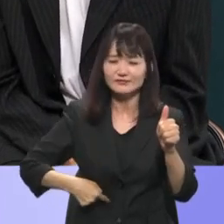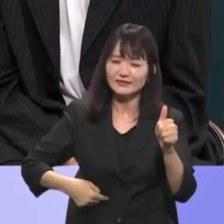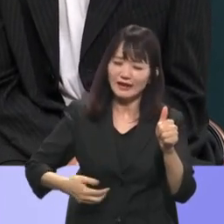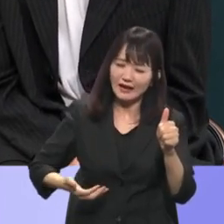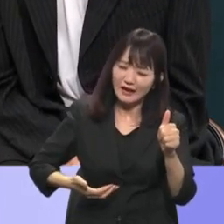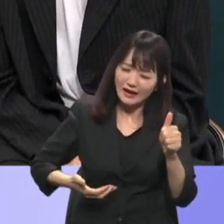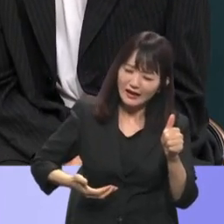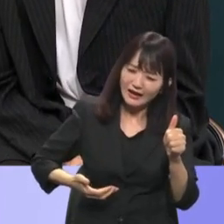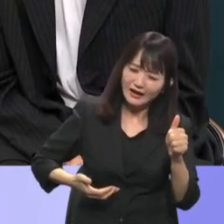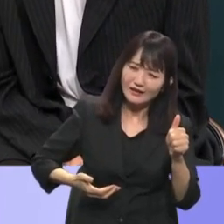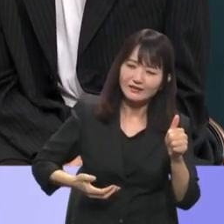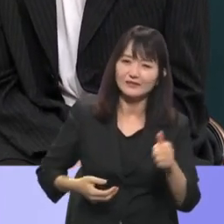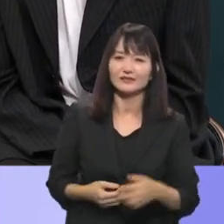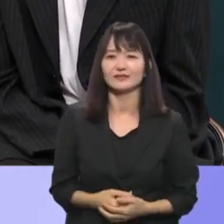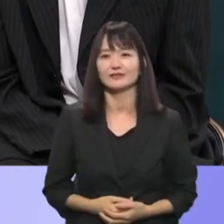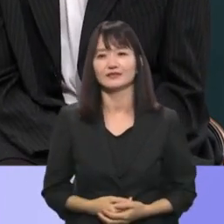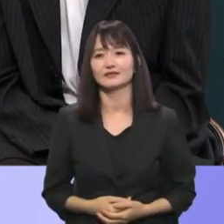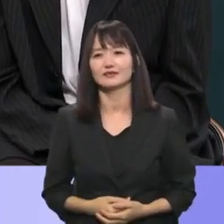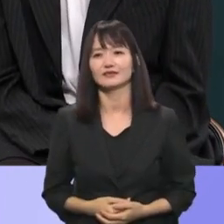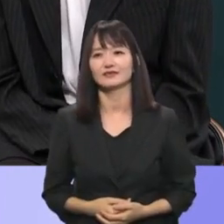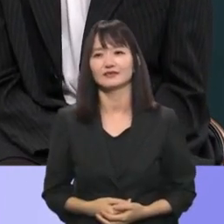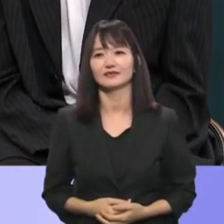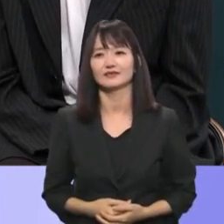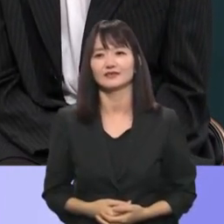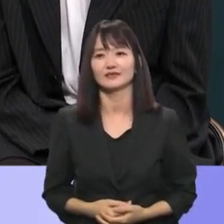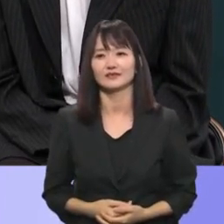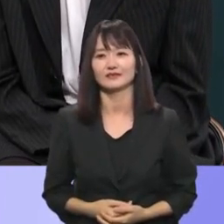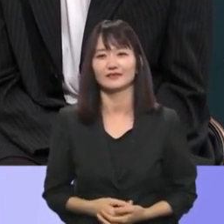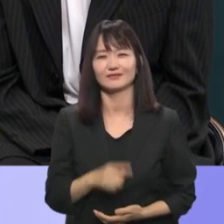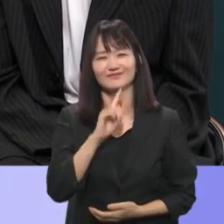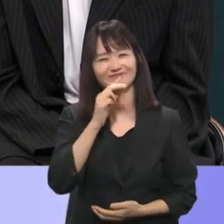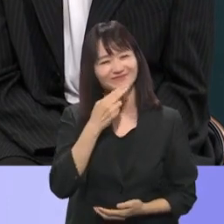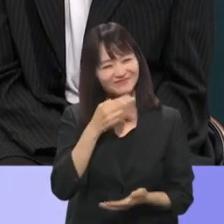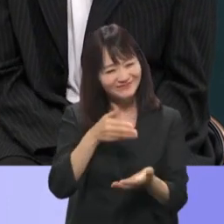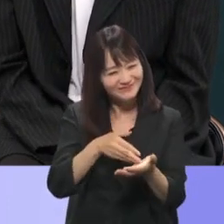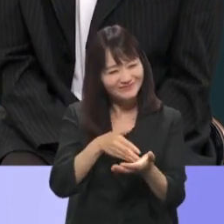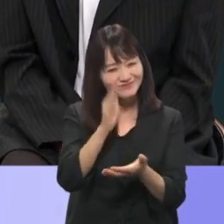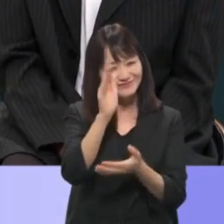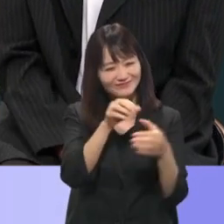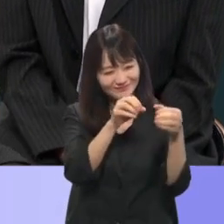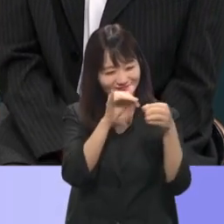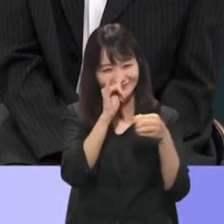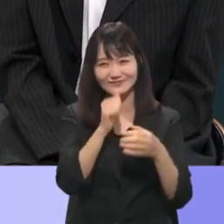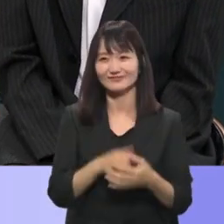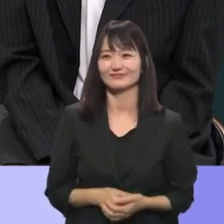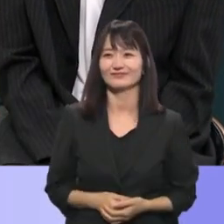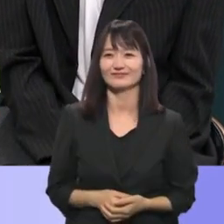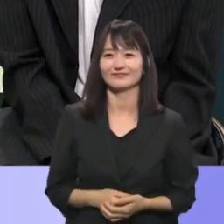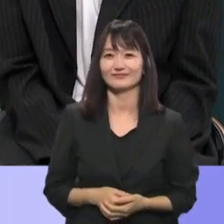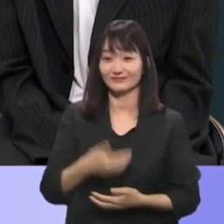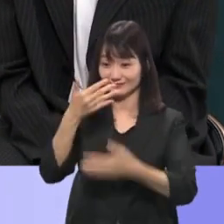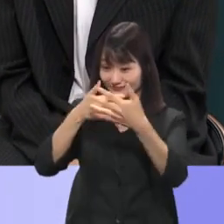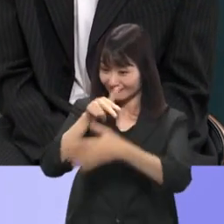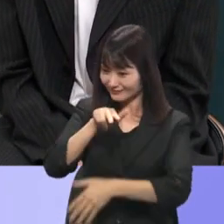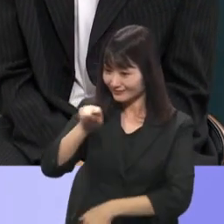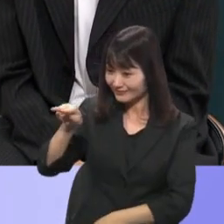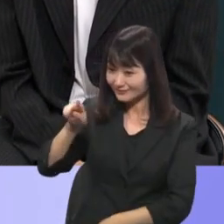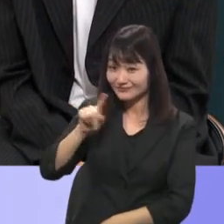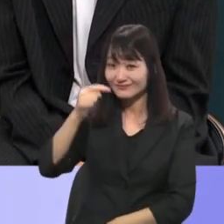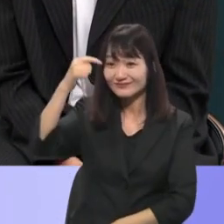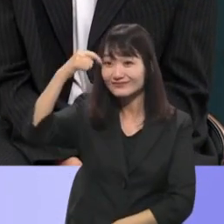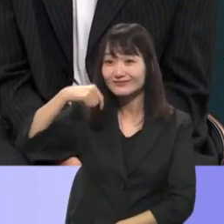소리가나요 막 이런 얘기도 하고 물론 뉴스의 이야기도 합니다 아 그리고 이거 보셨을 때 조금 어떤 느낌이 드셨나요